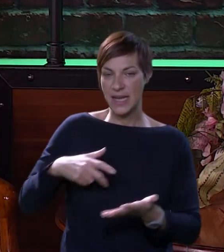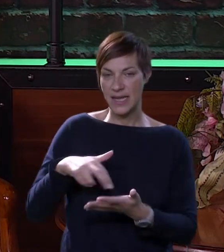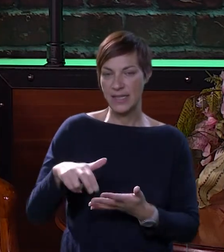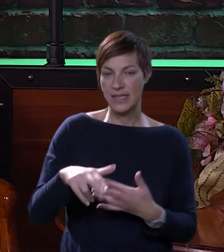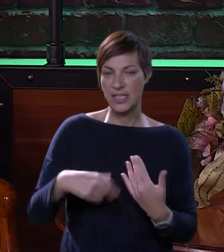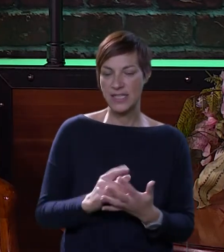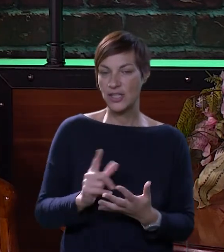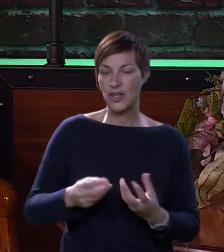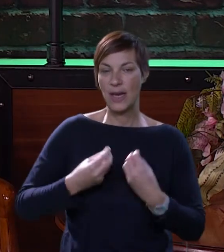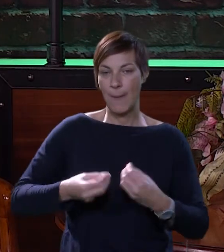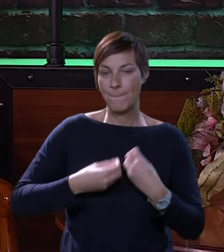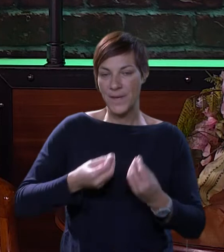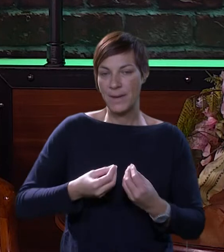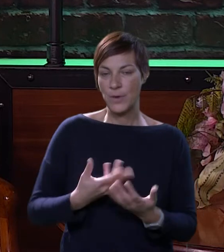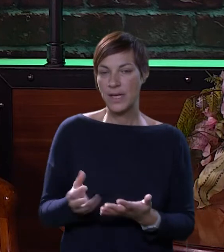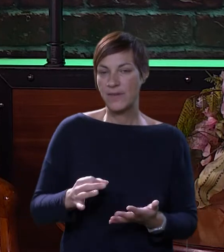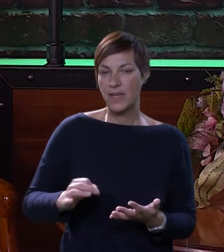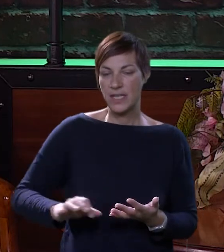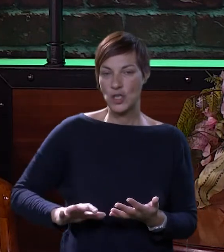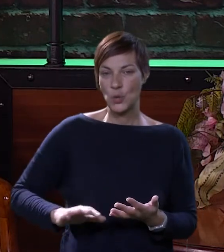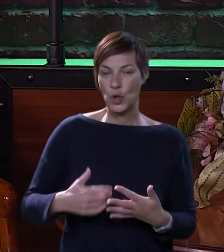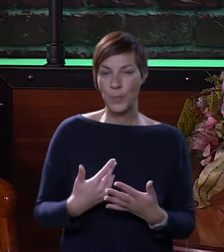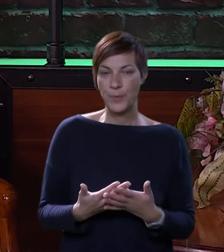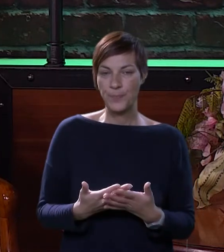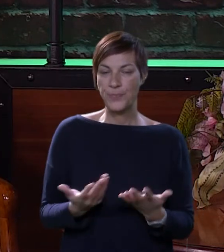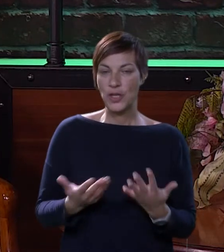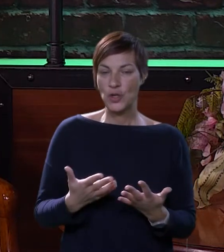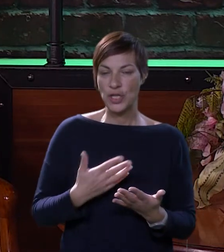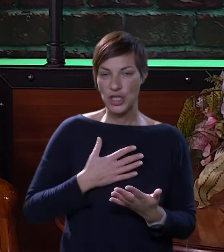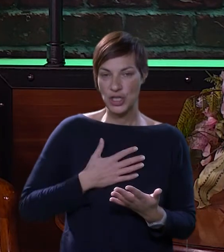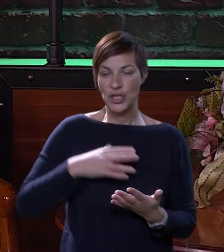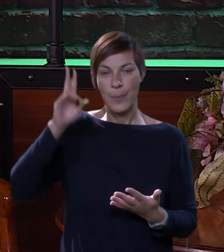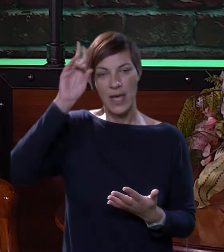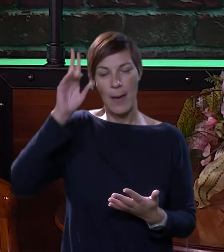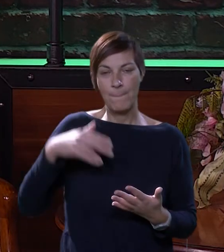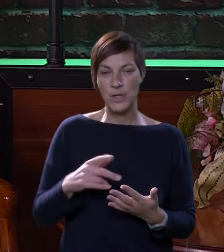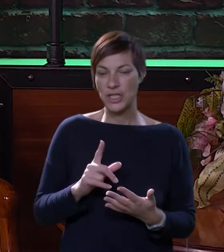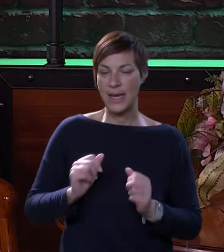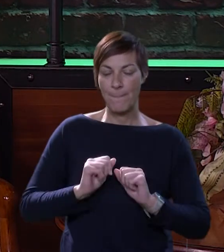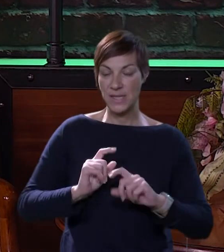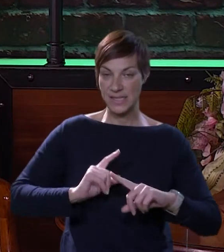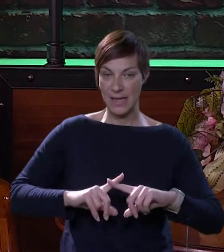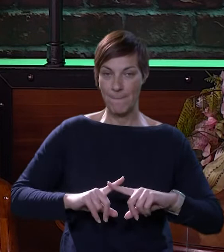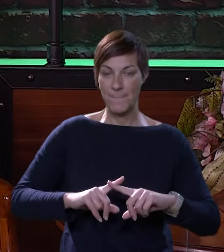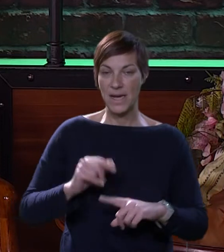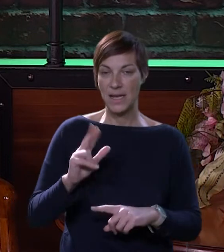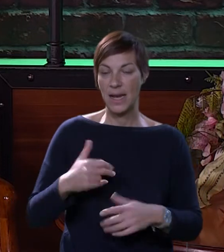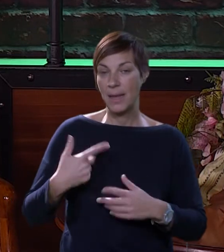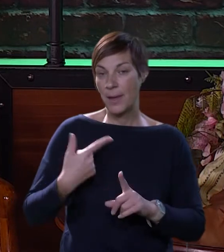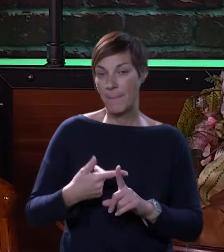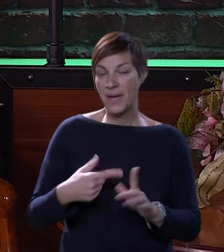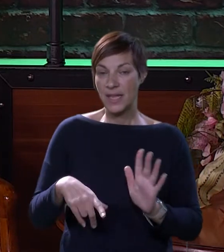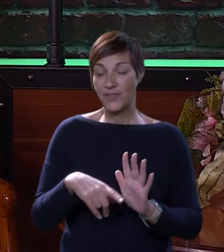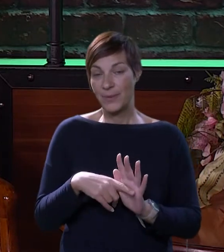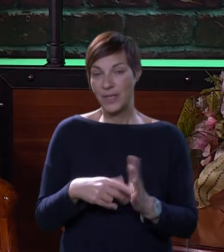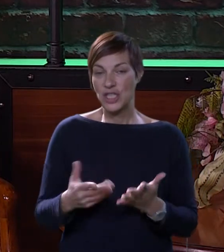trčat, zato to nije preporuka za vrtićku dob. A ono nešto što bih ja možda ne bi zabranila, jer ima se i svoje